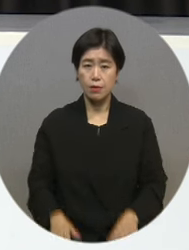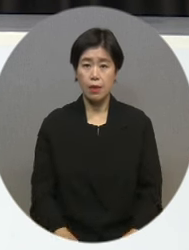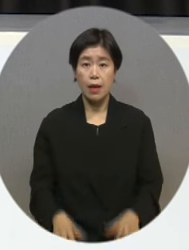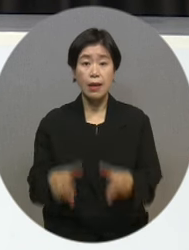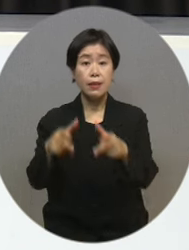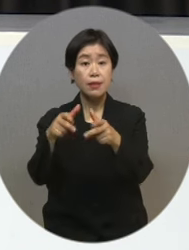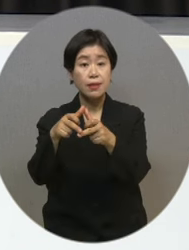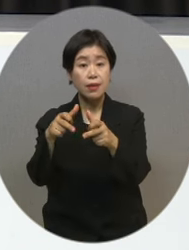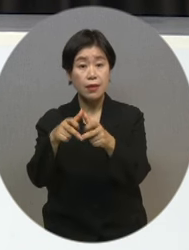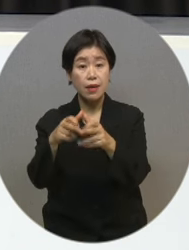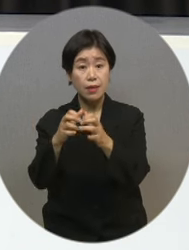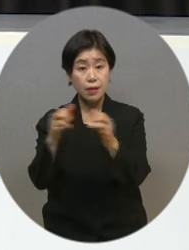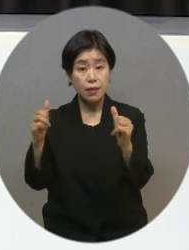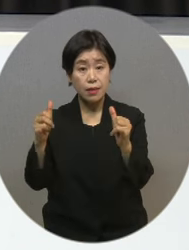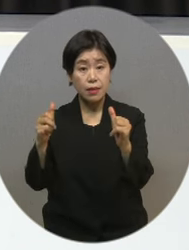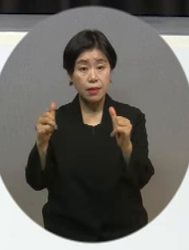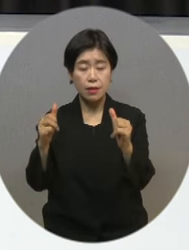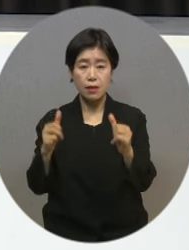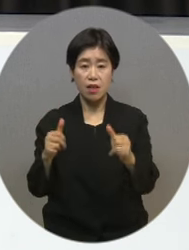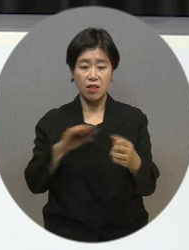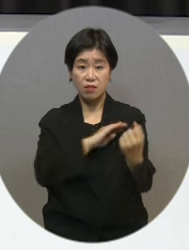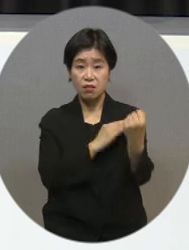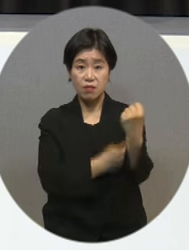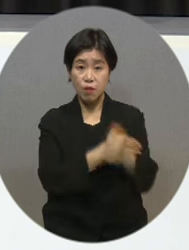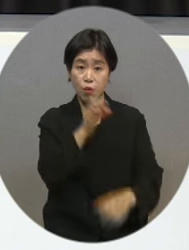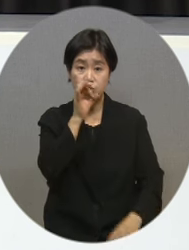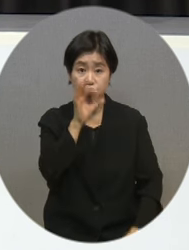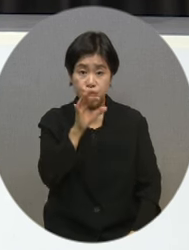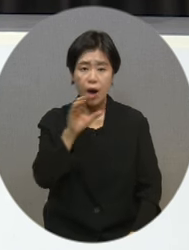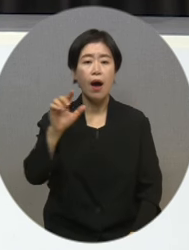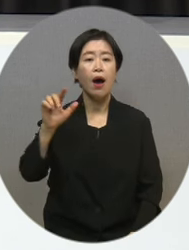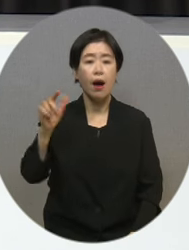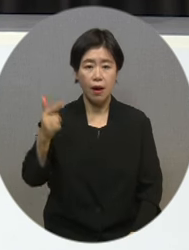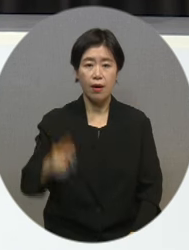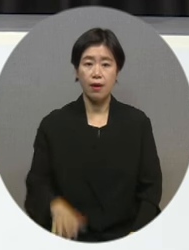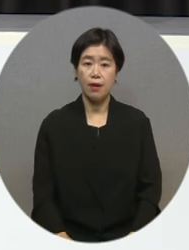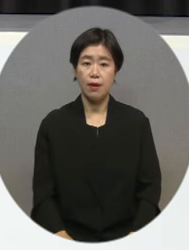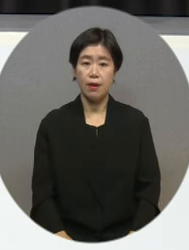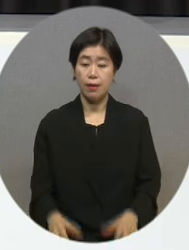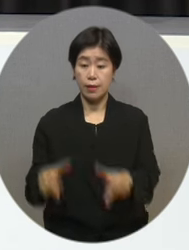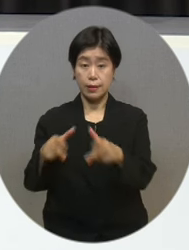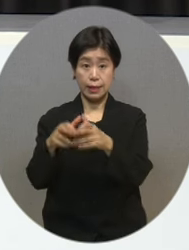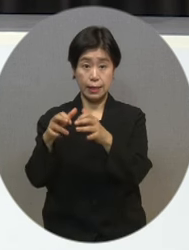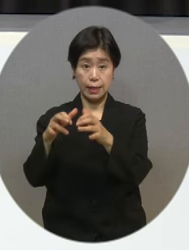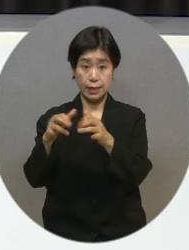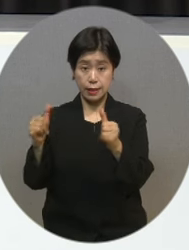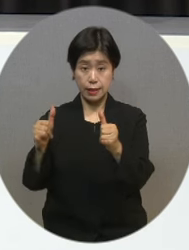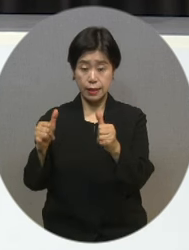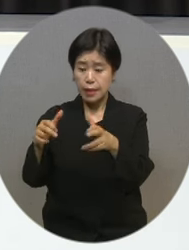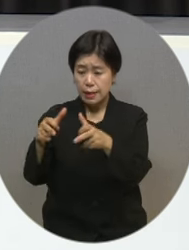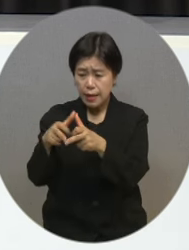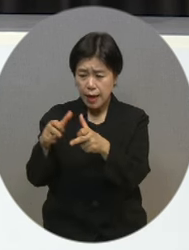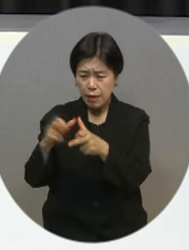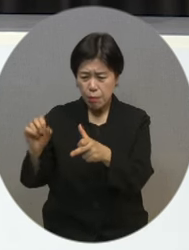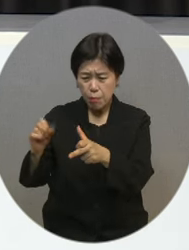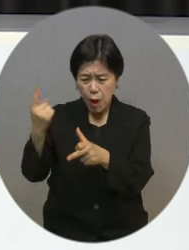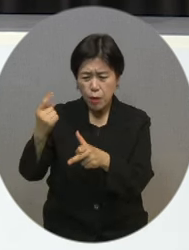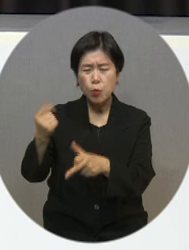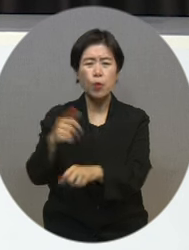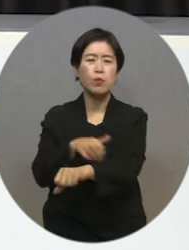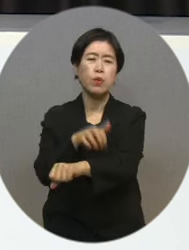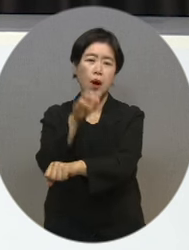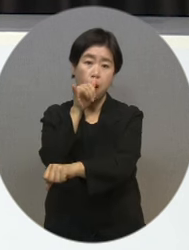장애로 인한 손상으로 인한 뭔가 서비스를 제공함으로써 지역사회에서 같이 살아가야 될 보통의